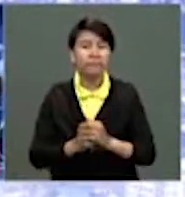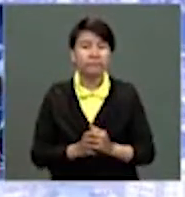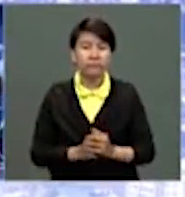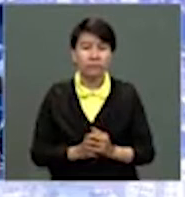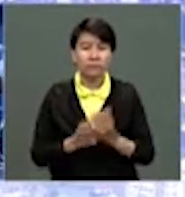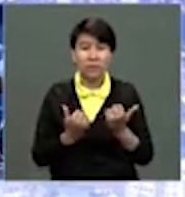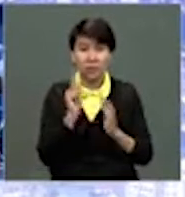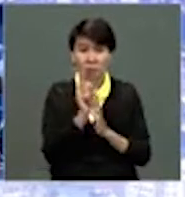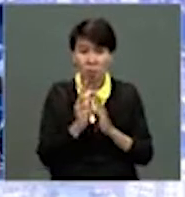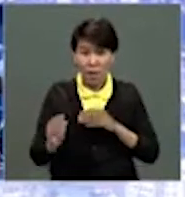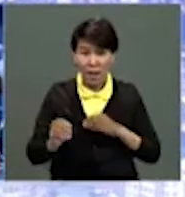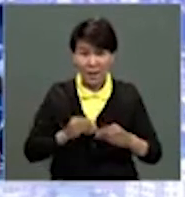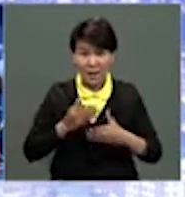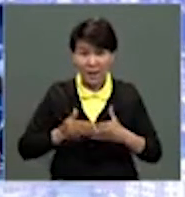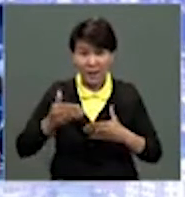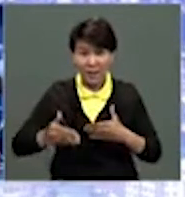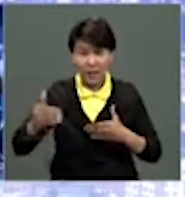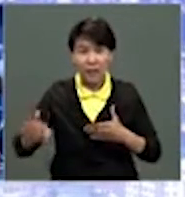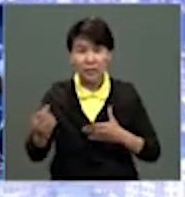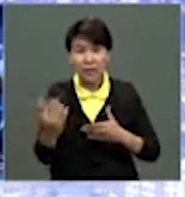คือมีแรงงานต่างด้าวซึ่งเข้ามาเมืองเข้าเมืองมาแบบผิดกฎหมายคือก็ไม่ใช่ว่าเกิดขึ้นเฉพาะช่วงนี้นะครับก็มีมาตลอดแต่ช่วงนี้มีมาขึ้นมาเนี่ยเพราะว่าเราอยู่ในมาตรการผ่อนคลายระยะที่5กิจการกิจกรรมทั้งหลายถูกผ่อนคลายขึ้นมาเพราะฉะนั้นก็มีความต้องการที่จะต้องใช้แรงงานอย่างนี้เกิดขึ้นซึ่งแต่เดิมเนี่ยก็เข้ามายังอยู่แล้วแต่ช่วงนี้เป็นเรื่องของโคเวตต์ก็ต้องมีการเข้มกันมากขึ้นเออเรื่องนี้เลยต้องมีการคุยกันมาแล้วถึงต้องทำยังไงนะครับอันนี้หน้าที่อ้าอันที่จะต้องมาช่วยกันจัดการที่สองคือในกลุ่มของคนไทยกันเองนี่แหละครับ